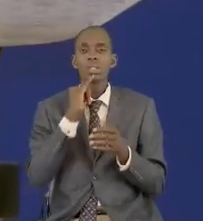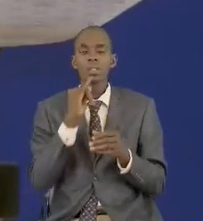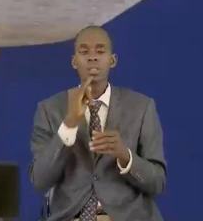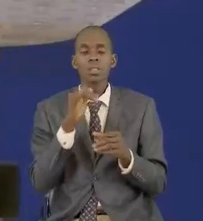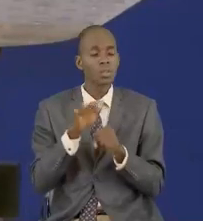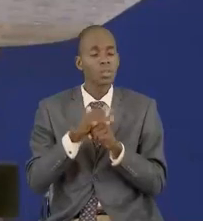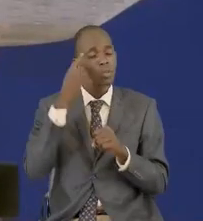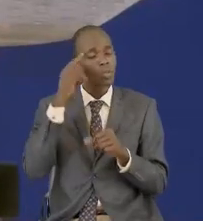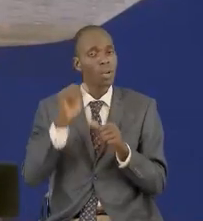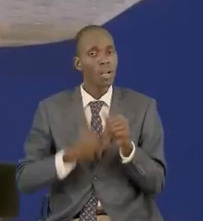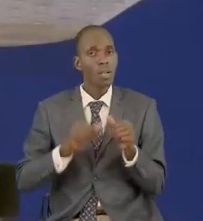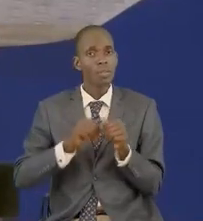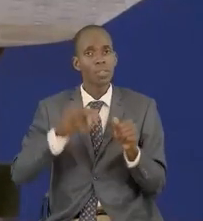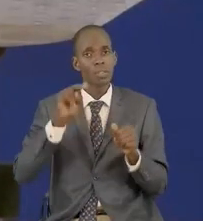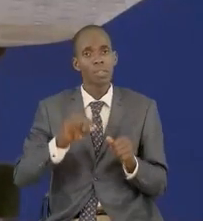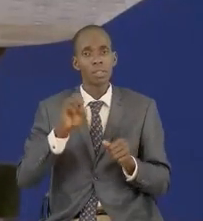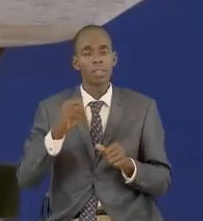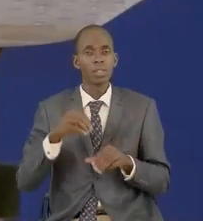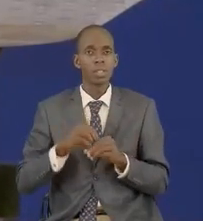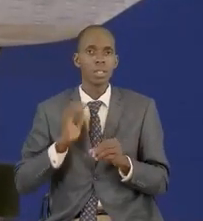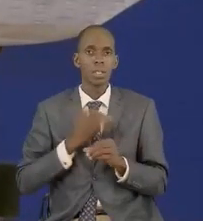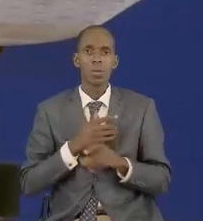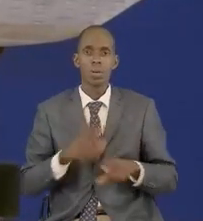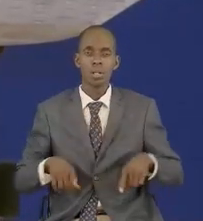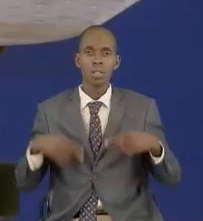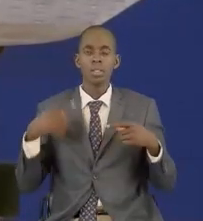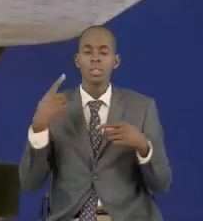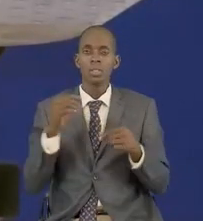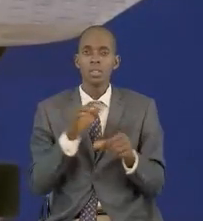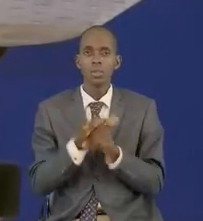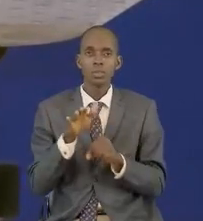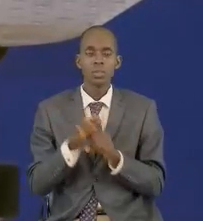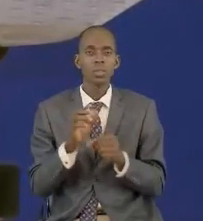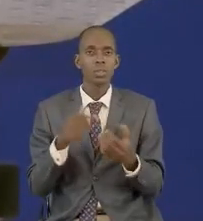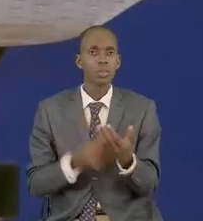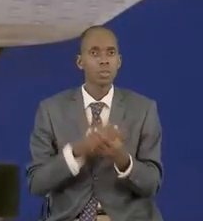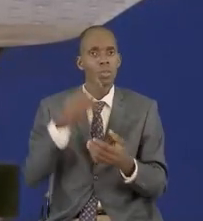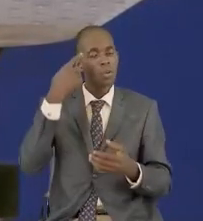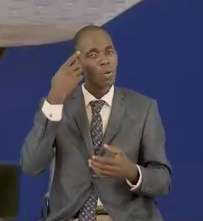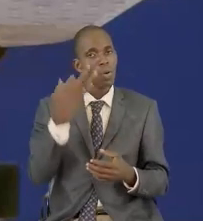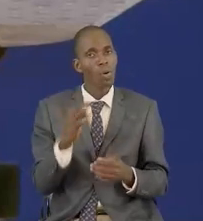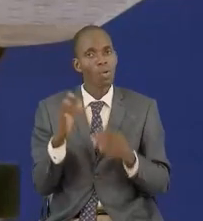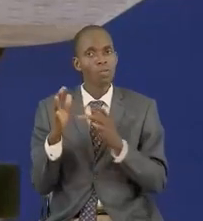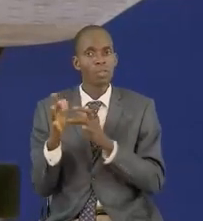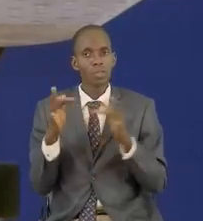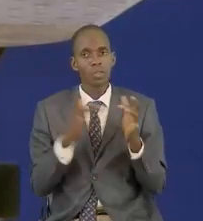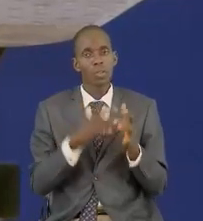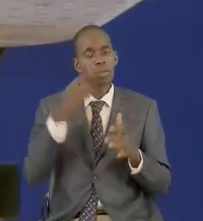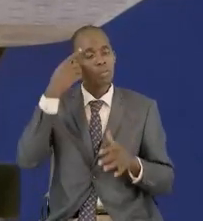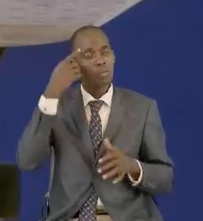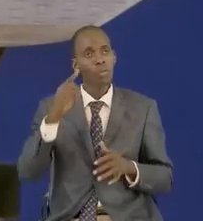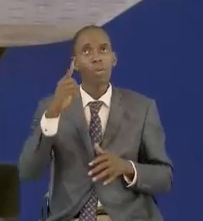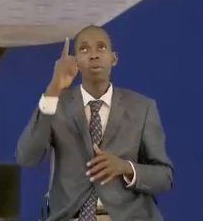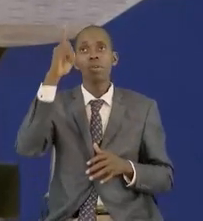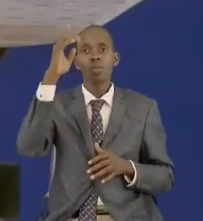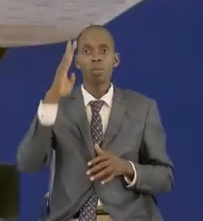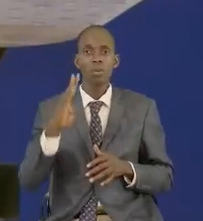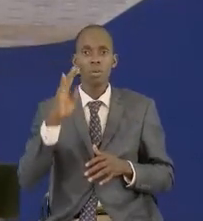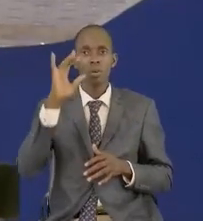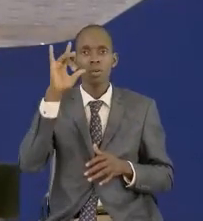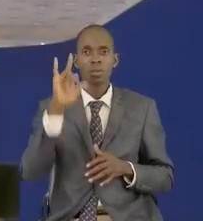pour tous les besoins de notre vie l'Évangile est suffisant de Jésus pour la piété